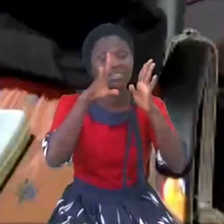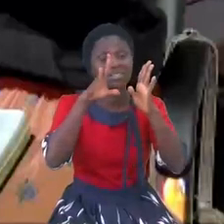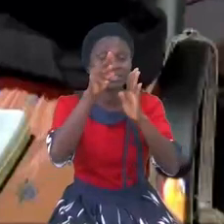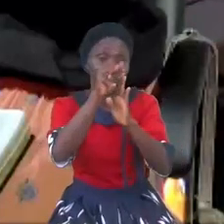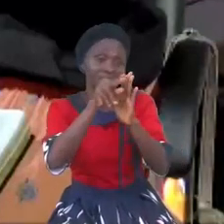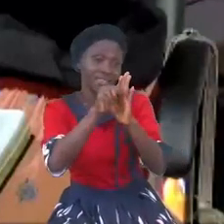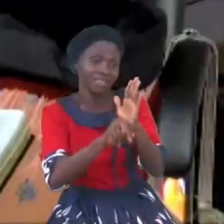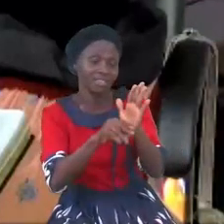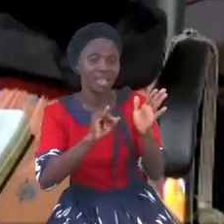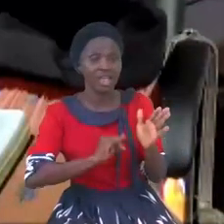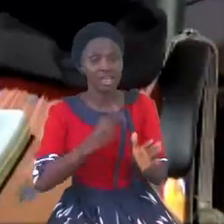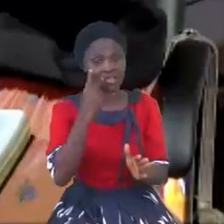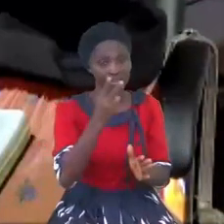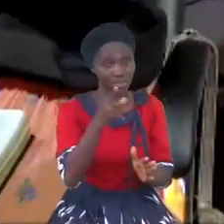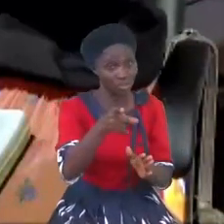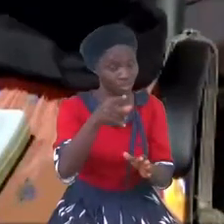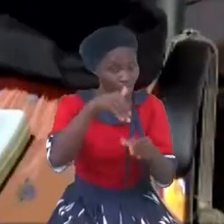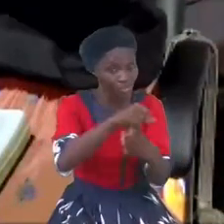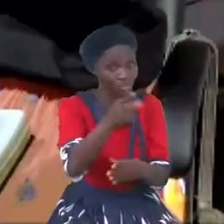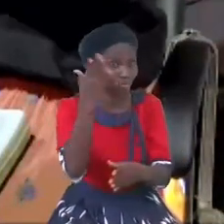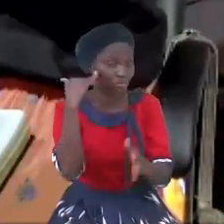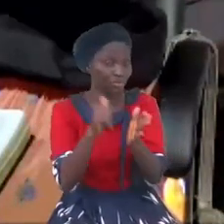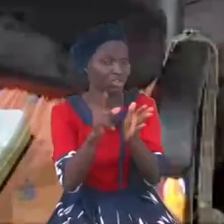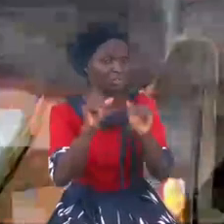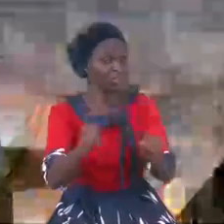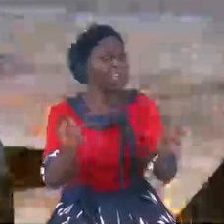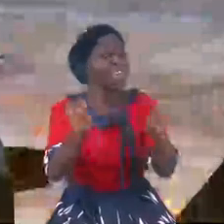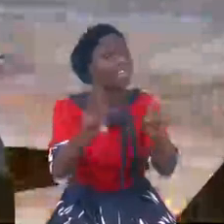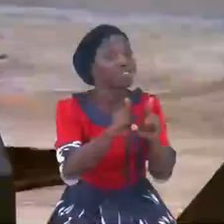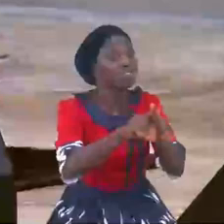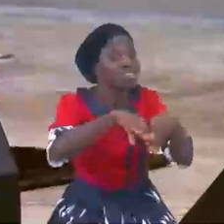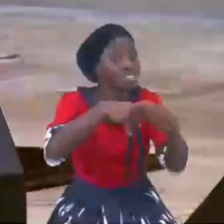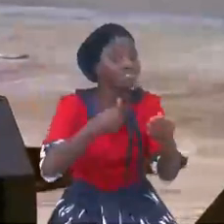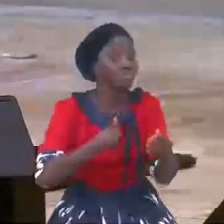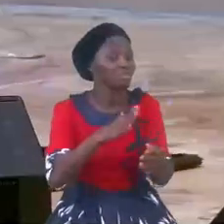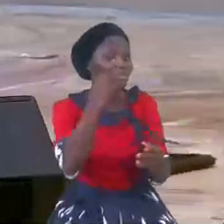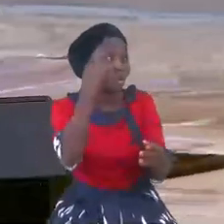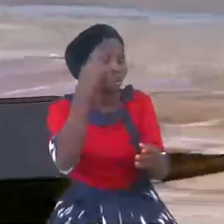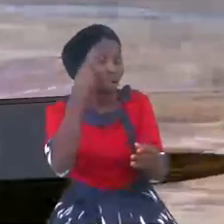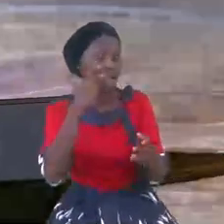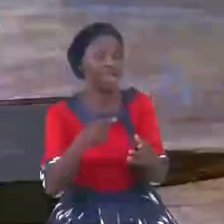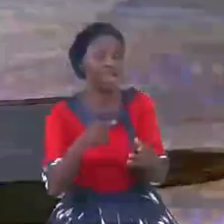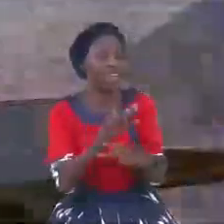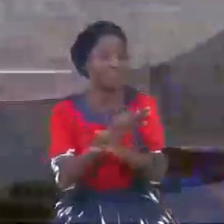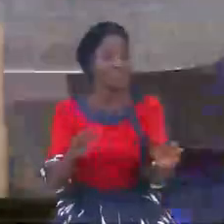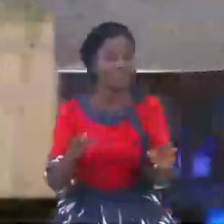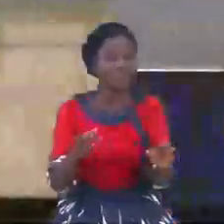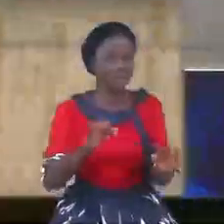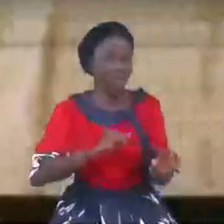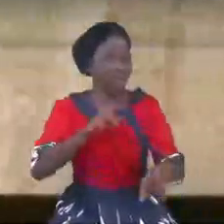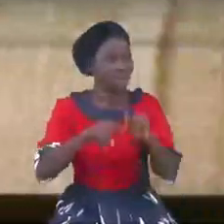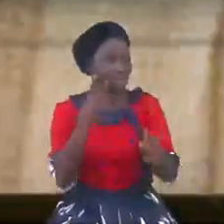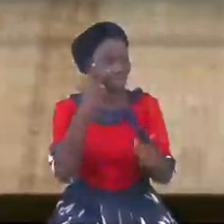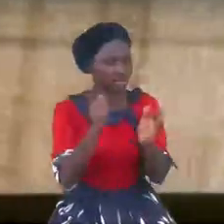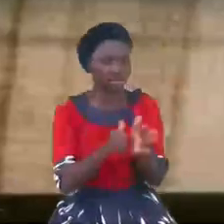la bonté que j'avais vue. Vous pourrez même vous arracher vos yeux pour me les donner. Cela n'est plus. Maintenant, vous vous